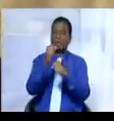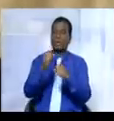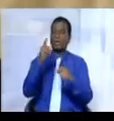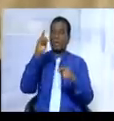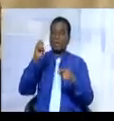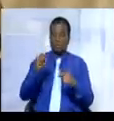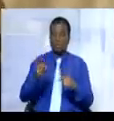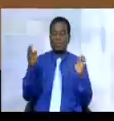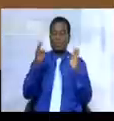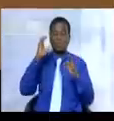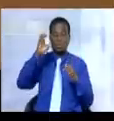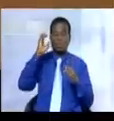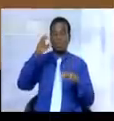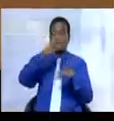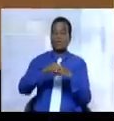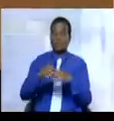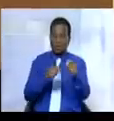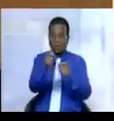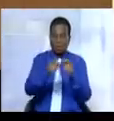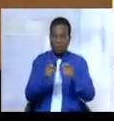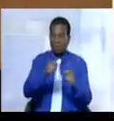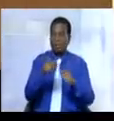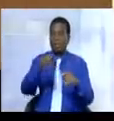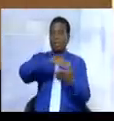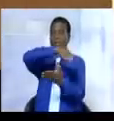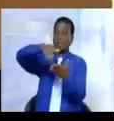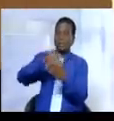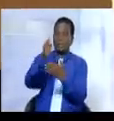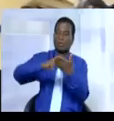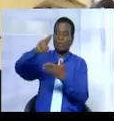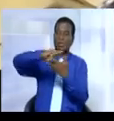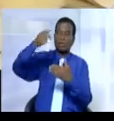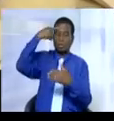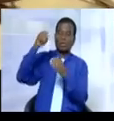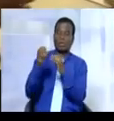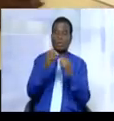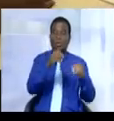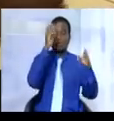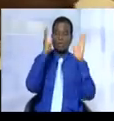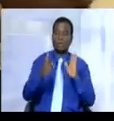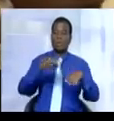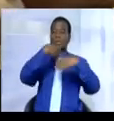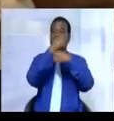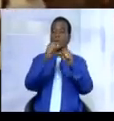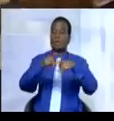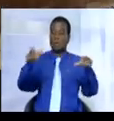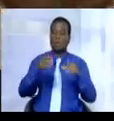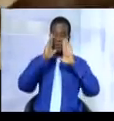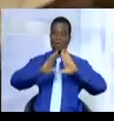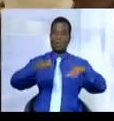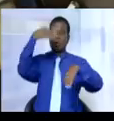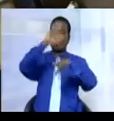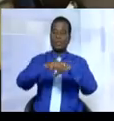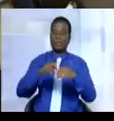la gestion et la prévention des conflits en milieu universitaire. Il s'agit pour les organisateurs de créer un cadre paisible sur les